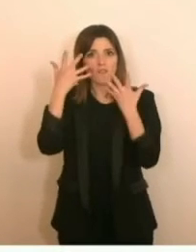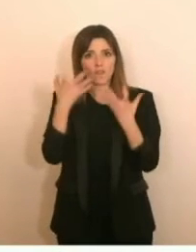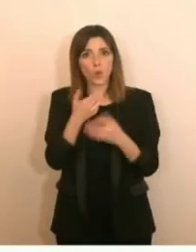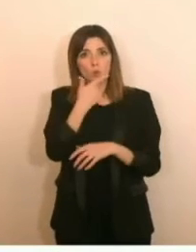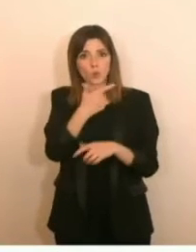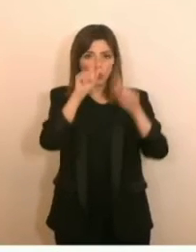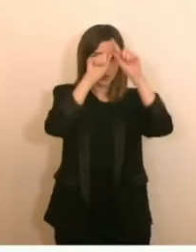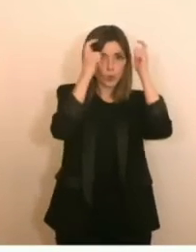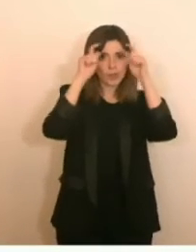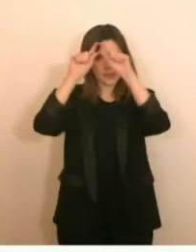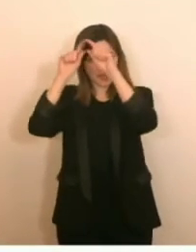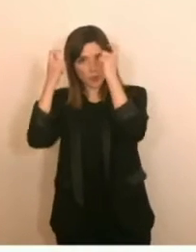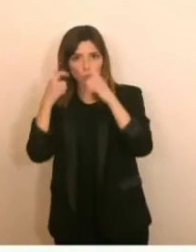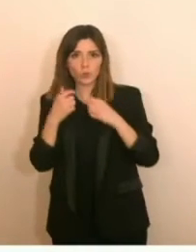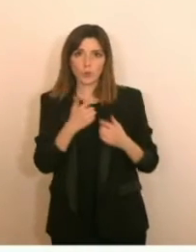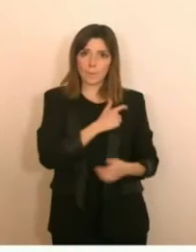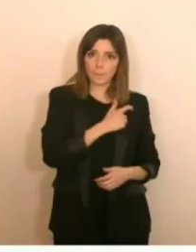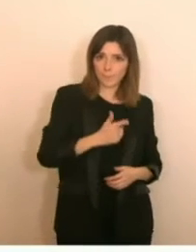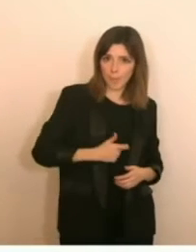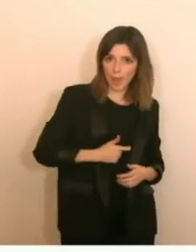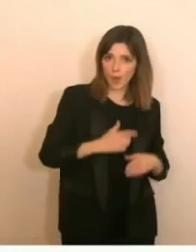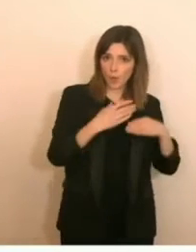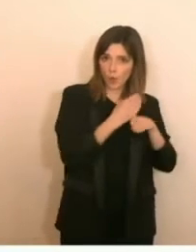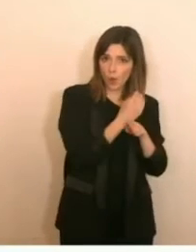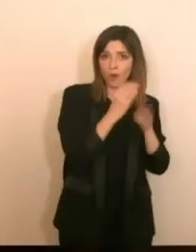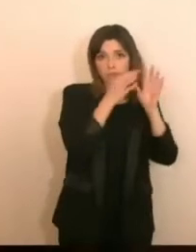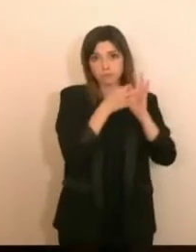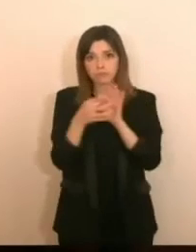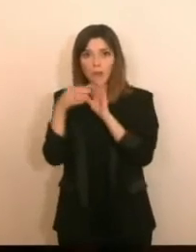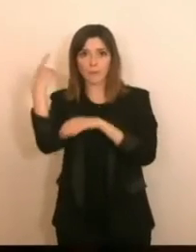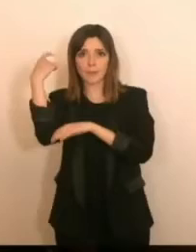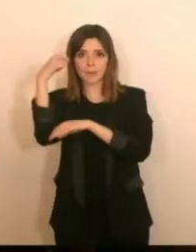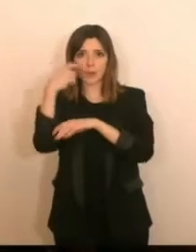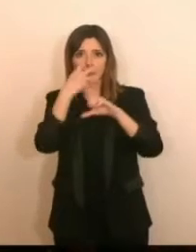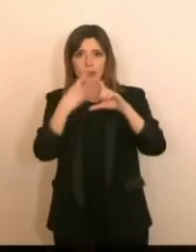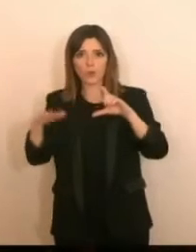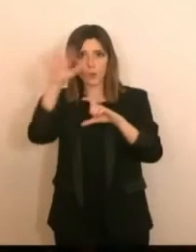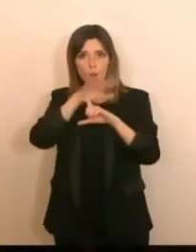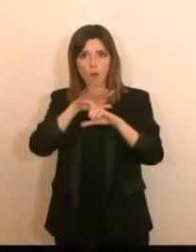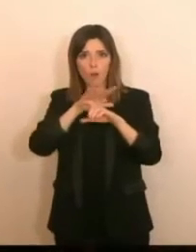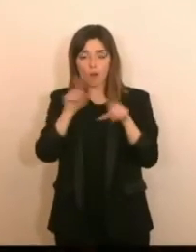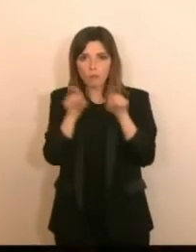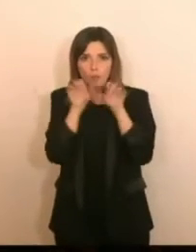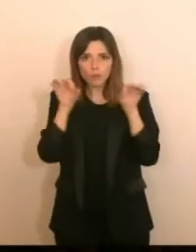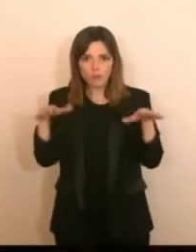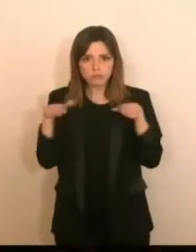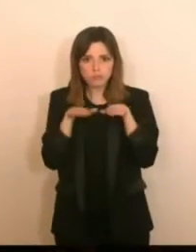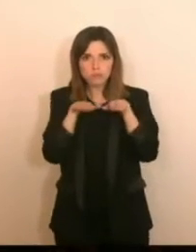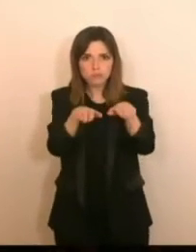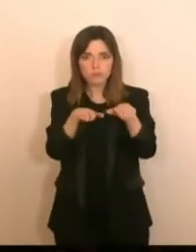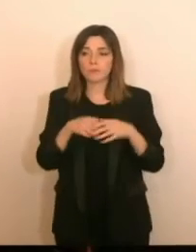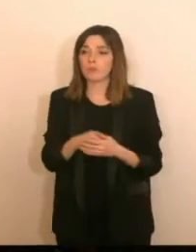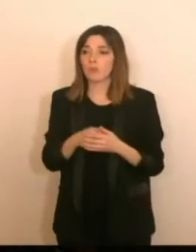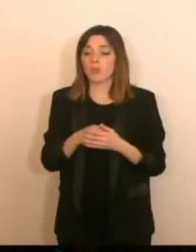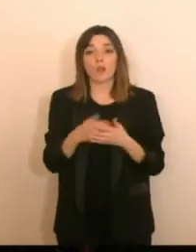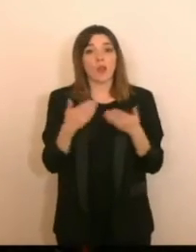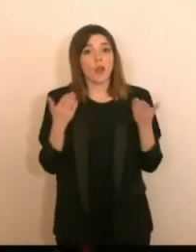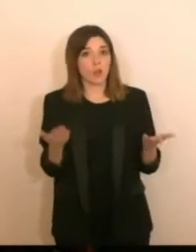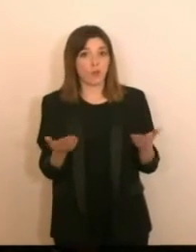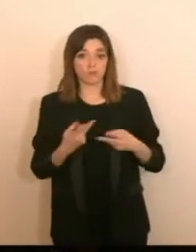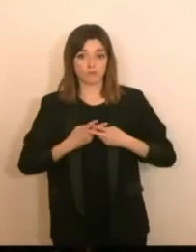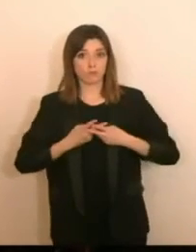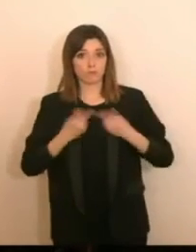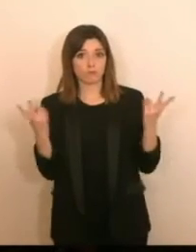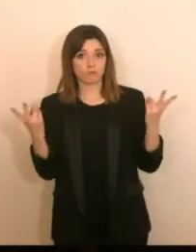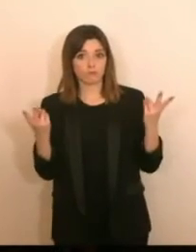métropole alors là aussi il faut répondre sans langue de bois c'est pas une question de pouvoir très honnêtement j'ai été